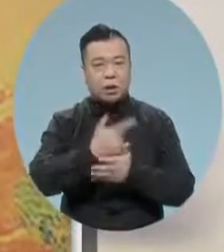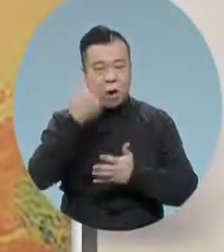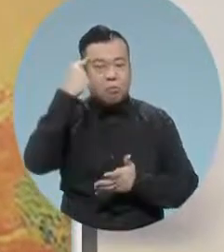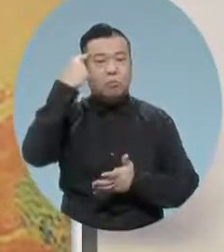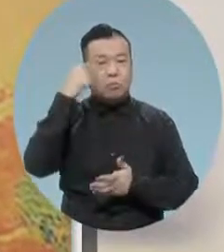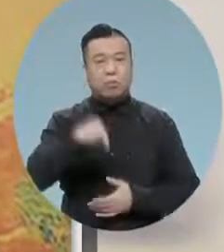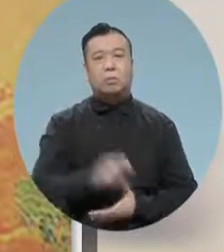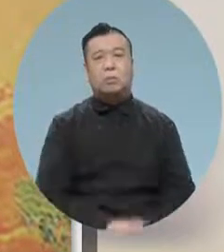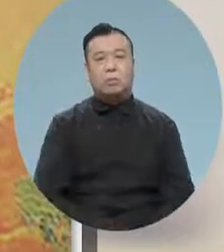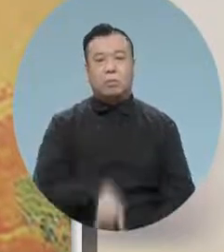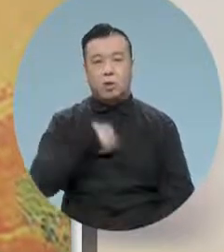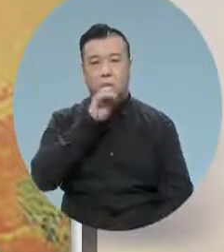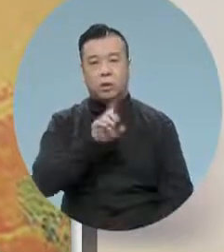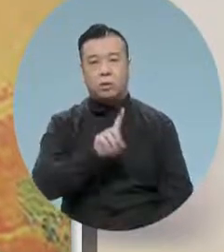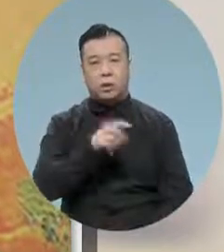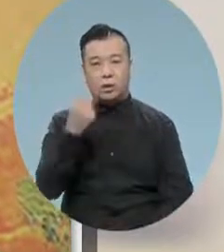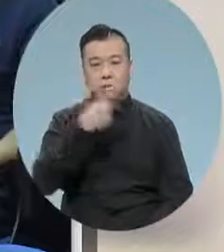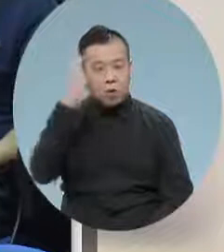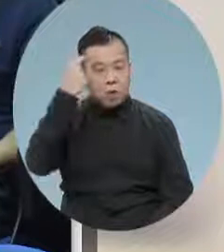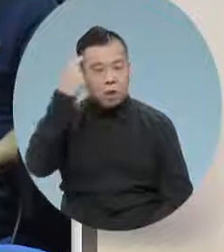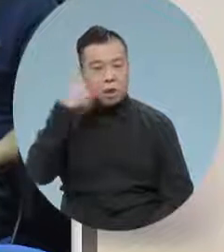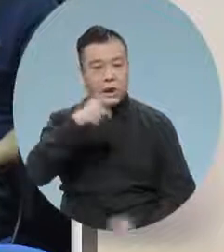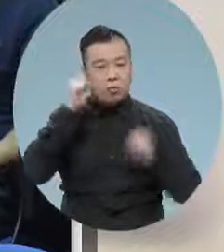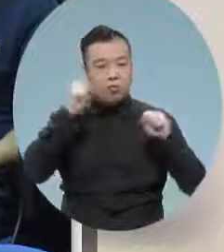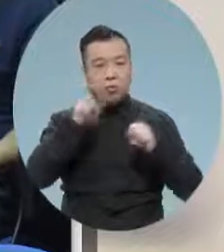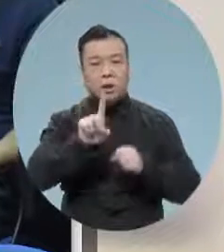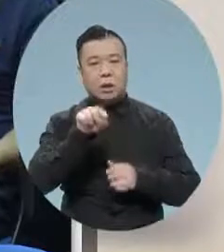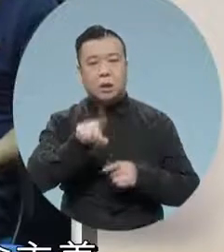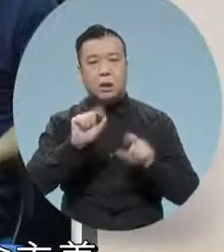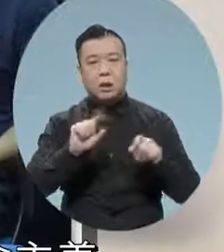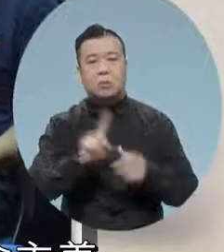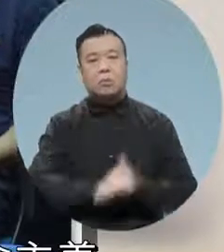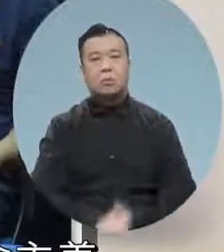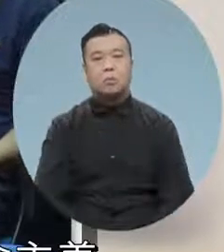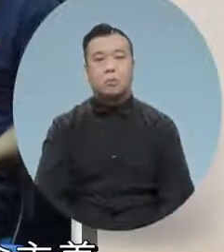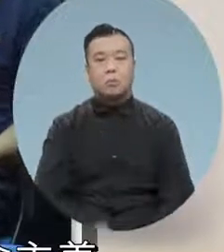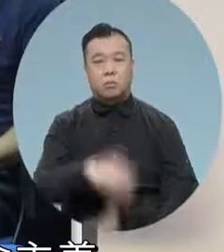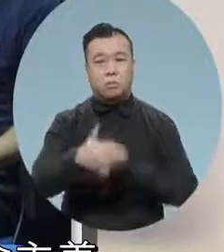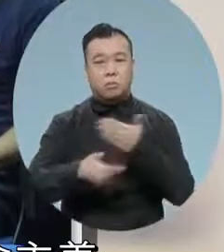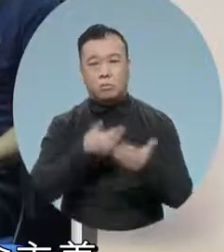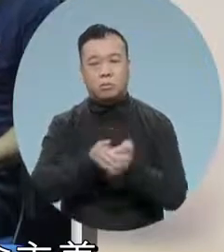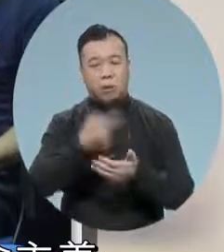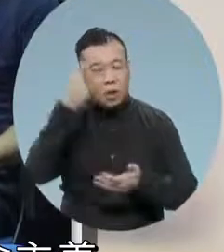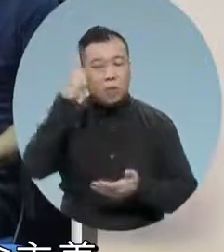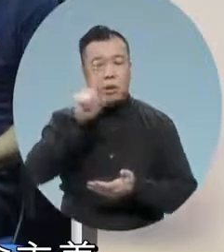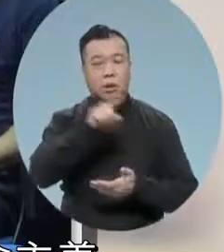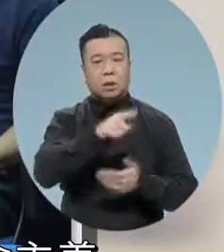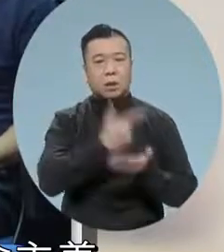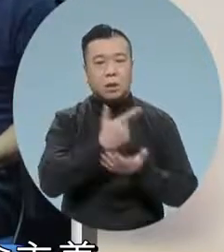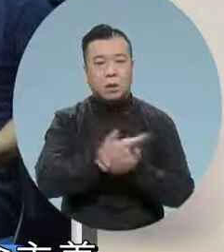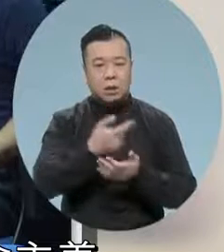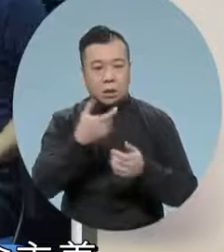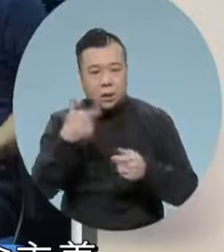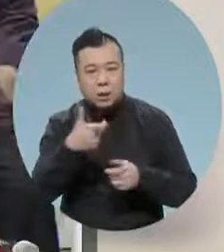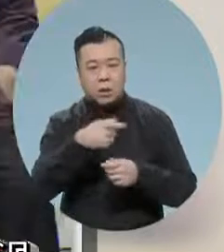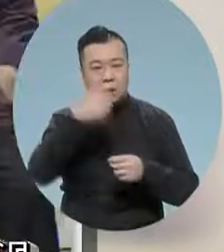思，我哋會叫佢做一個再認識運動。什麼叫再認識運動呢？就是重新再認識什麼是資本主義，什麼是